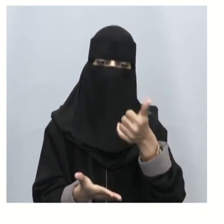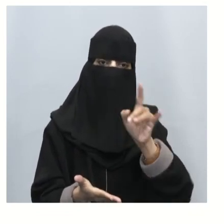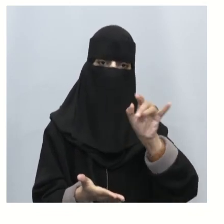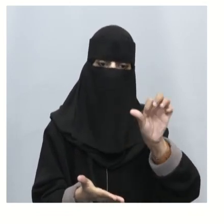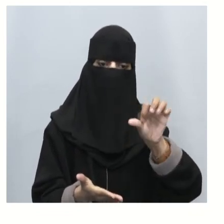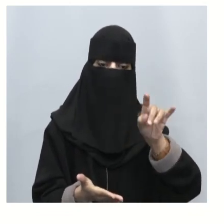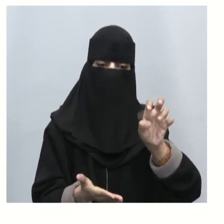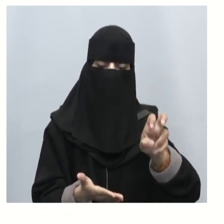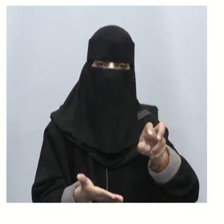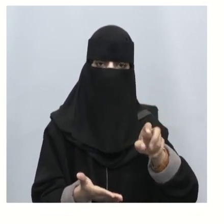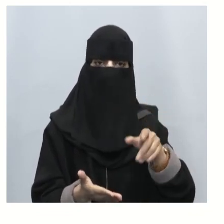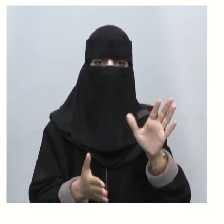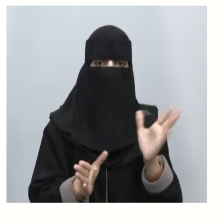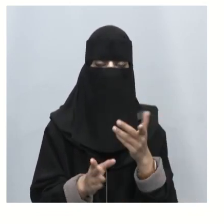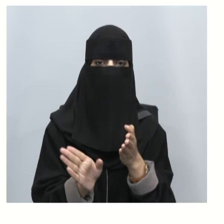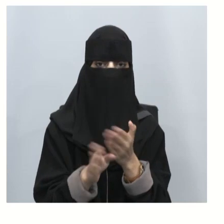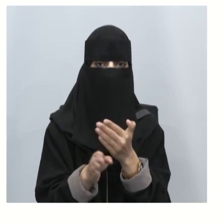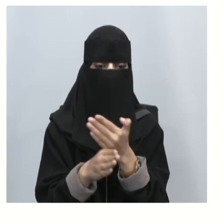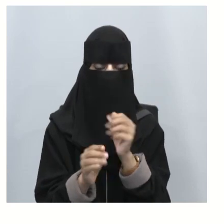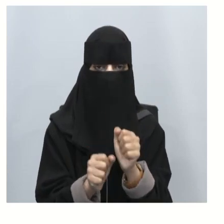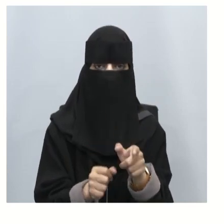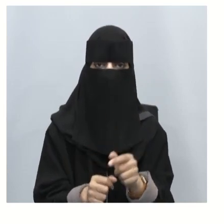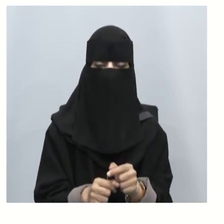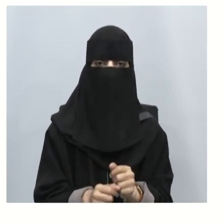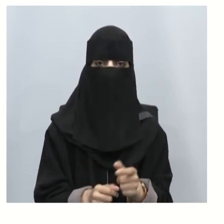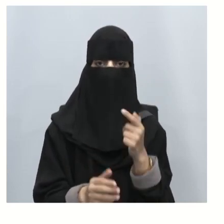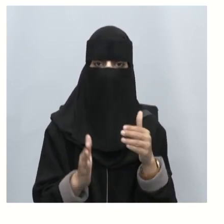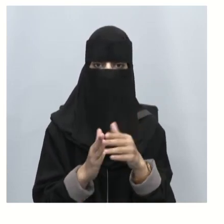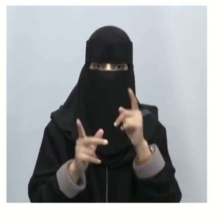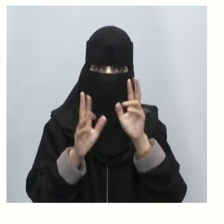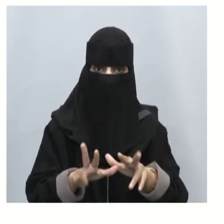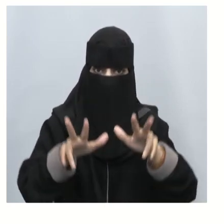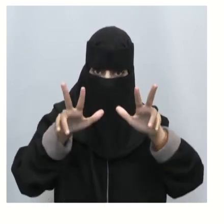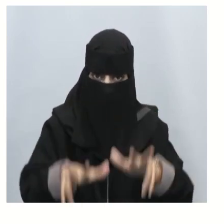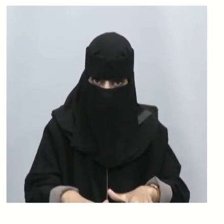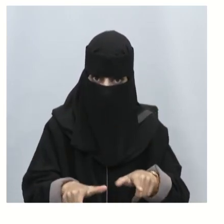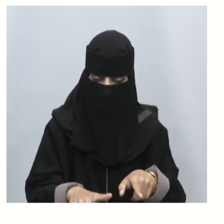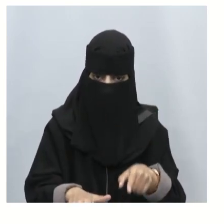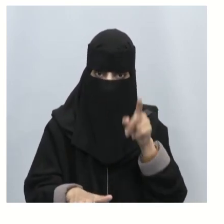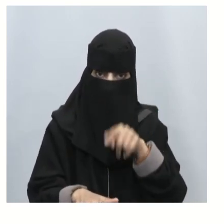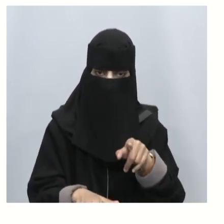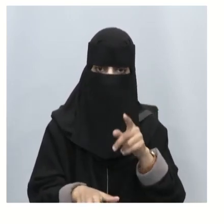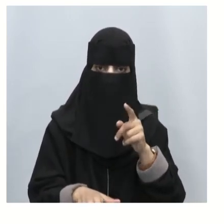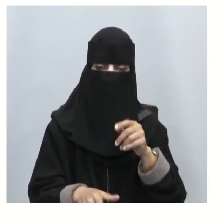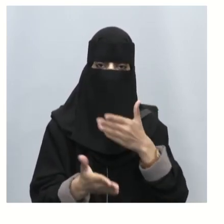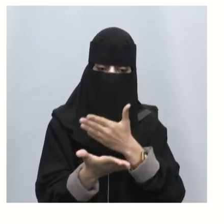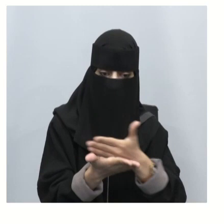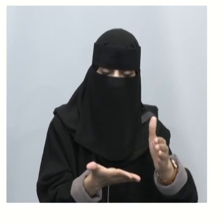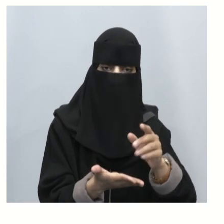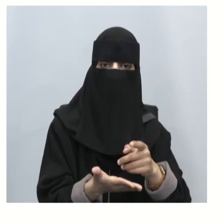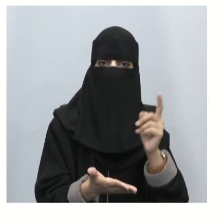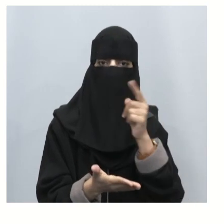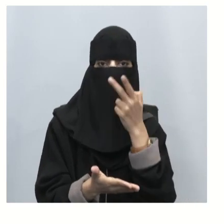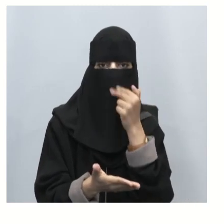الامويه وكافه الامويين والمعارضين له فحتى يضمن استتباب دولته يجب القضاء على الدوله